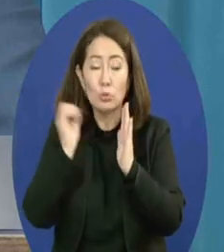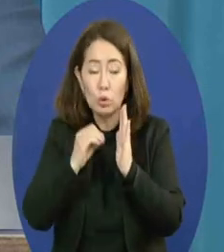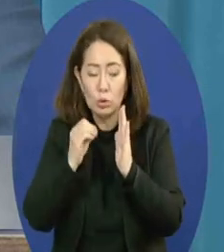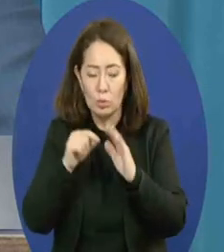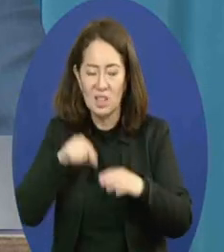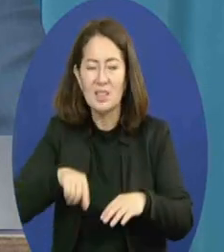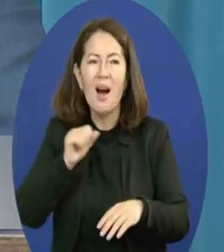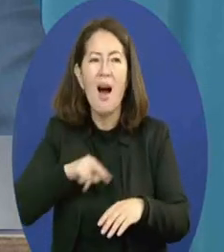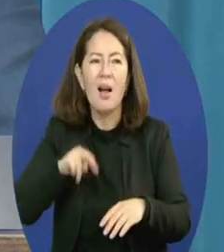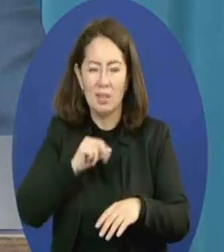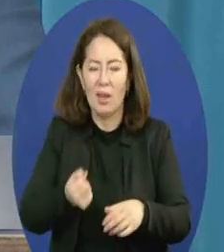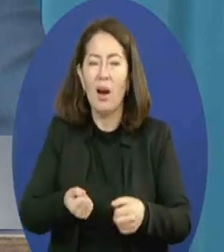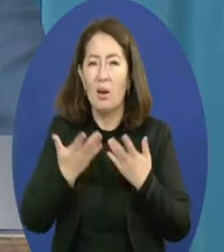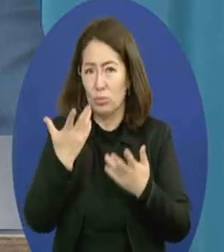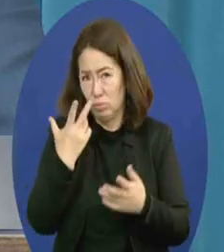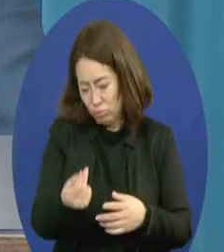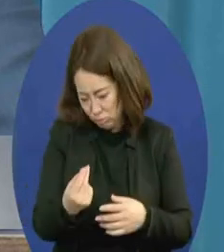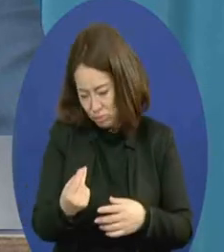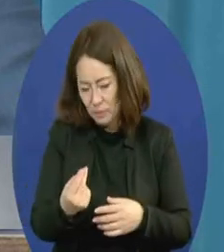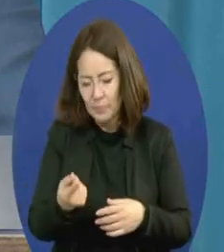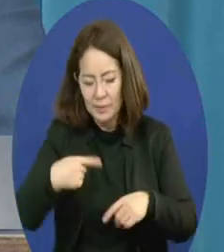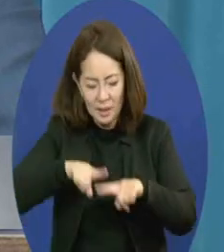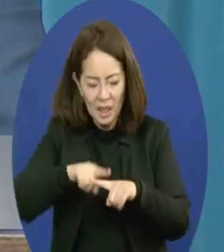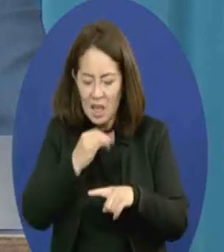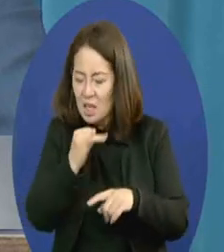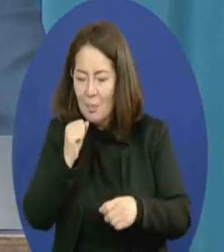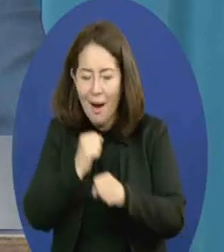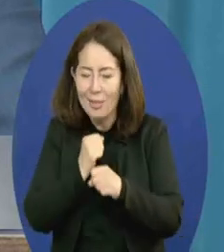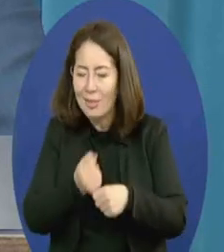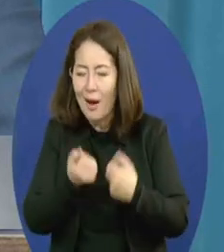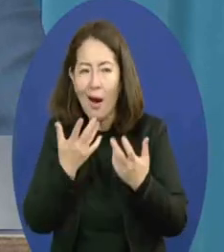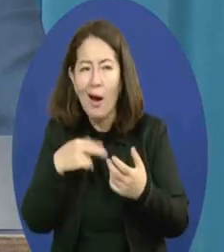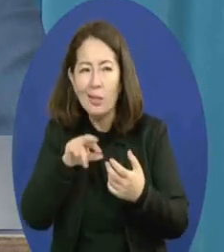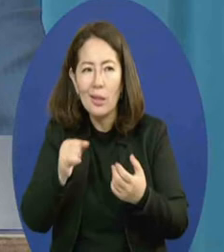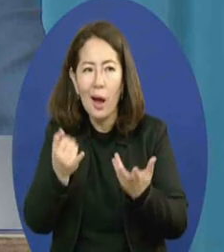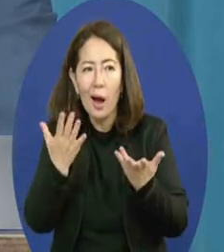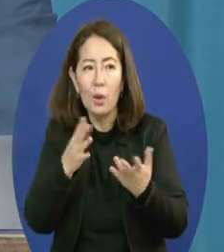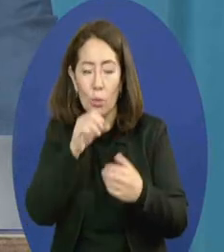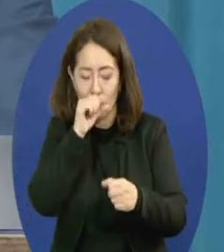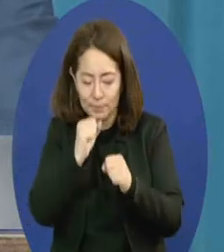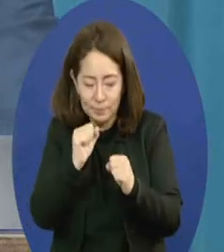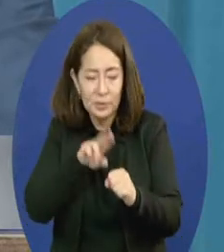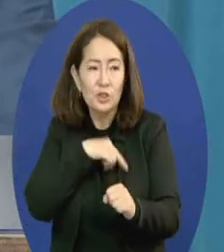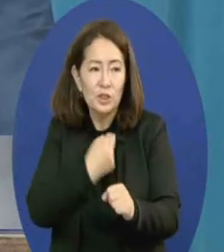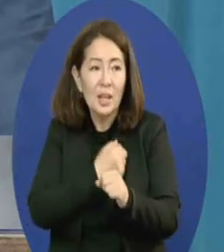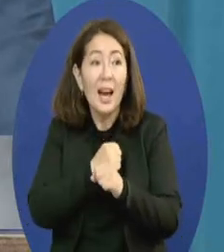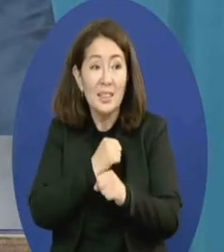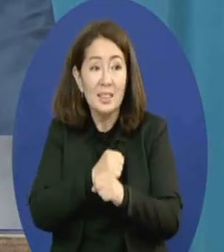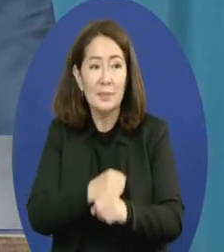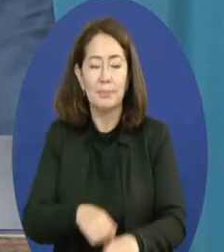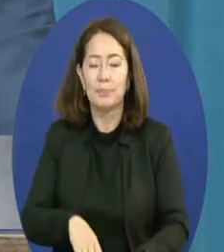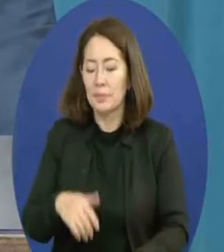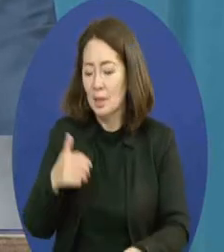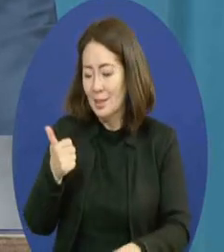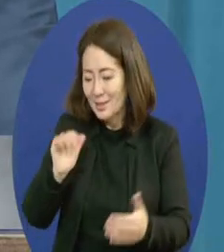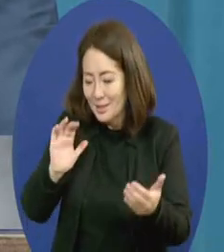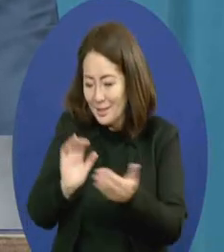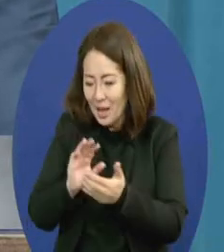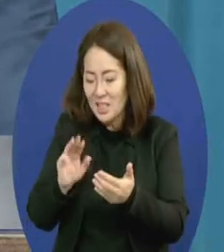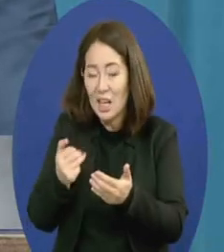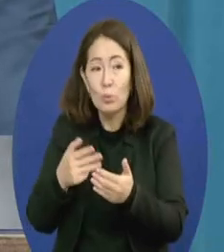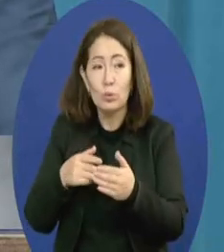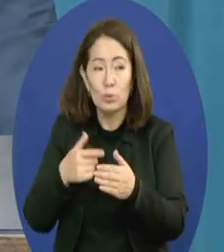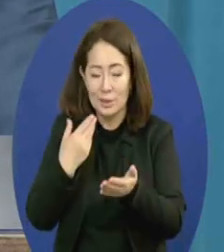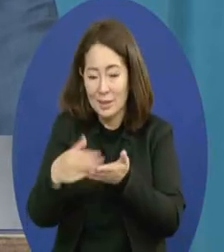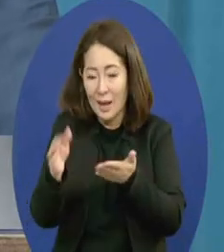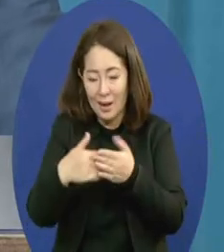яхахгүй алдаа гарсаа иргэдэд хэрэгдүүлсэн. Одоо ахиж ийм алдаа оноо гарахгүй байхаар хичээж ажиллана. Сайжруулсан шахмал төлшийг борлуулдаг